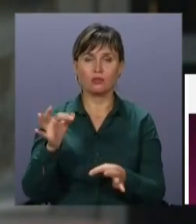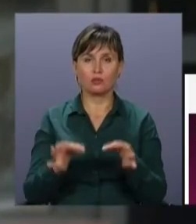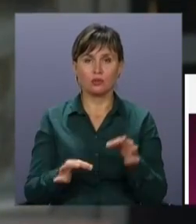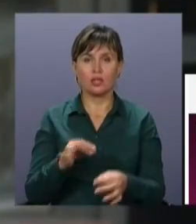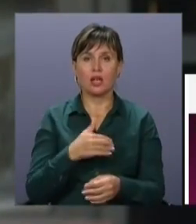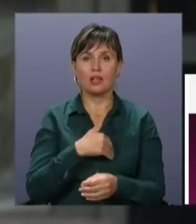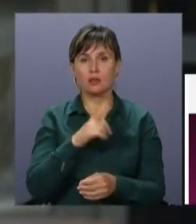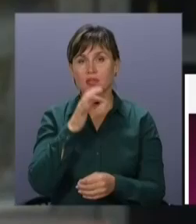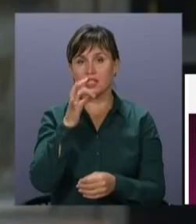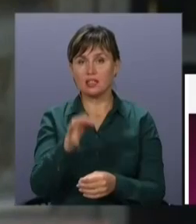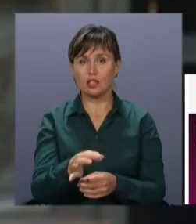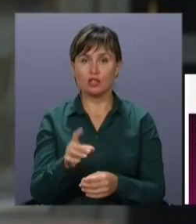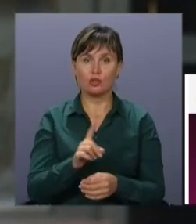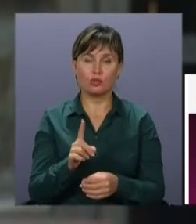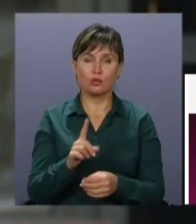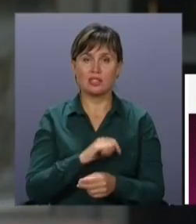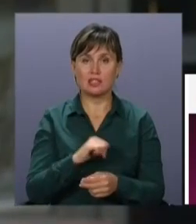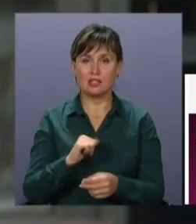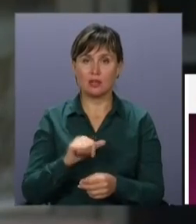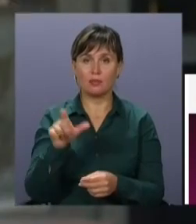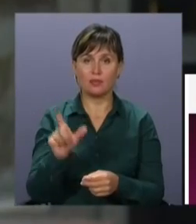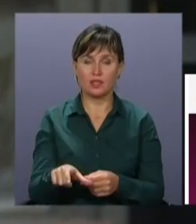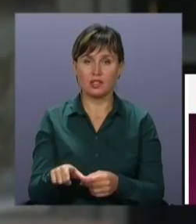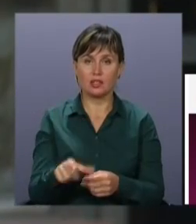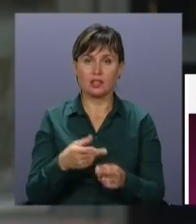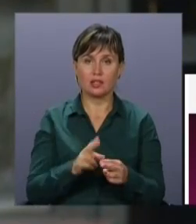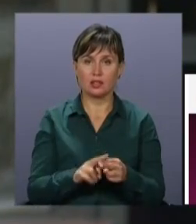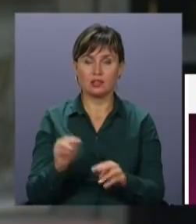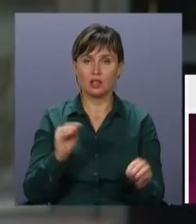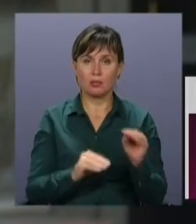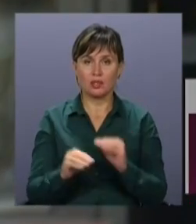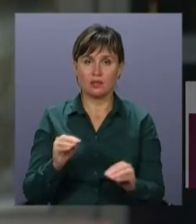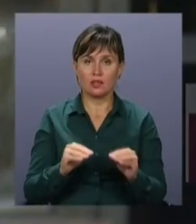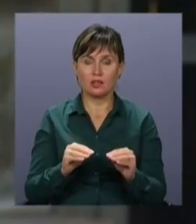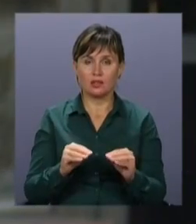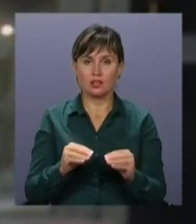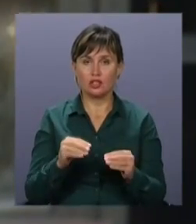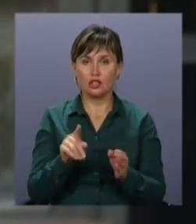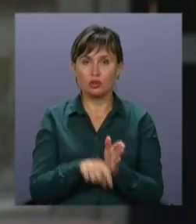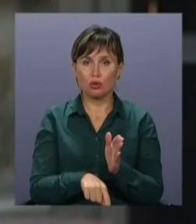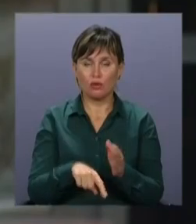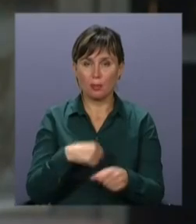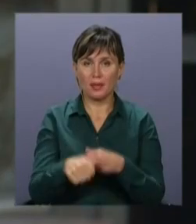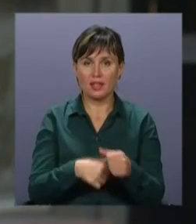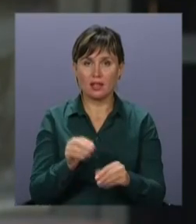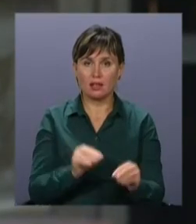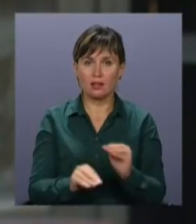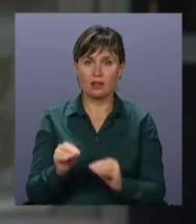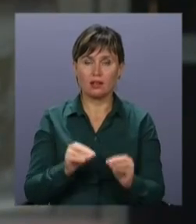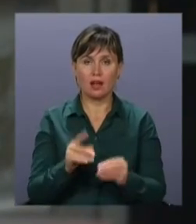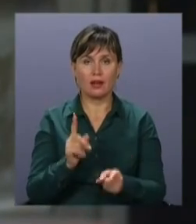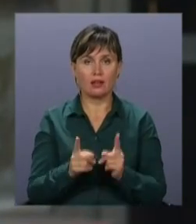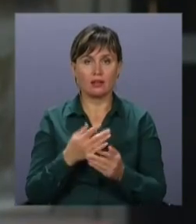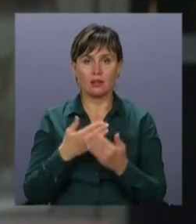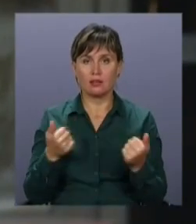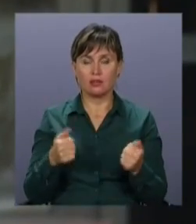что сам смартфон, контрафактная продукция, собиралась из более дешевых комплектующих, но материнская плата была оригинал, поэтому